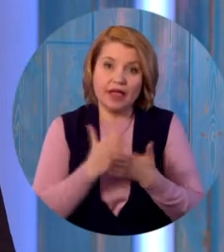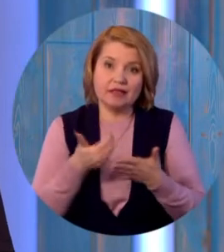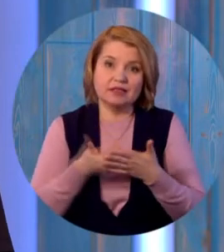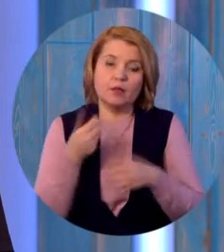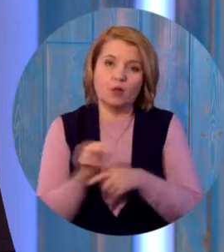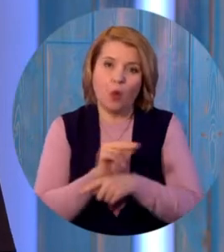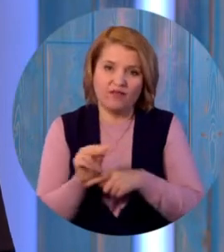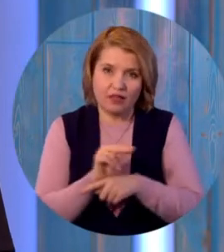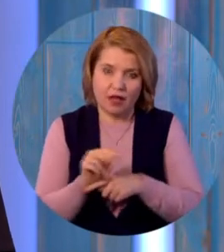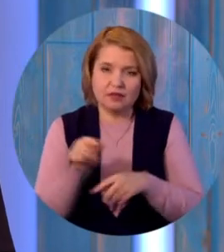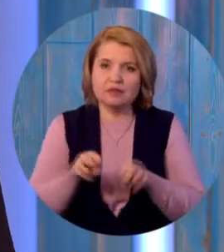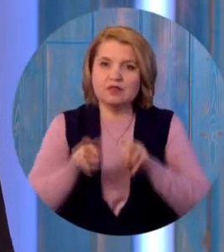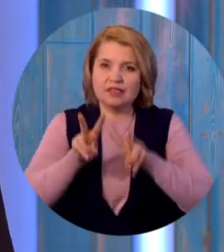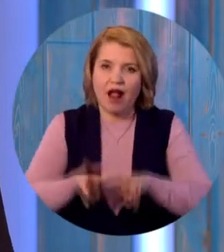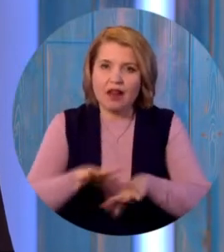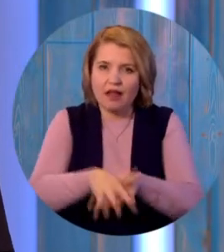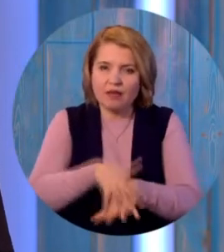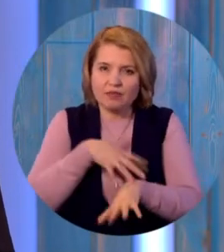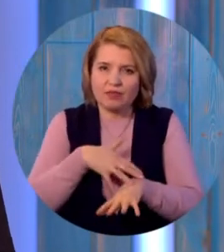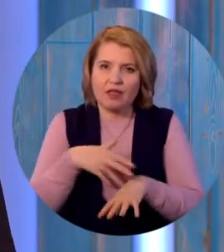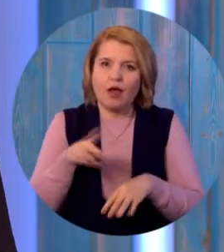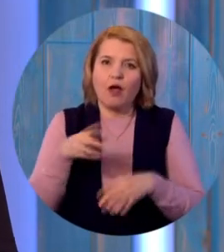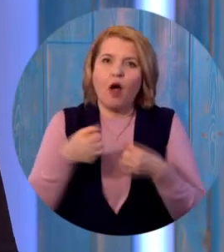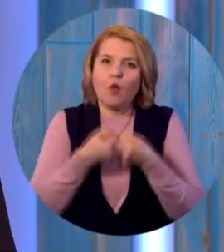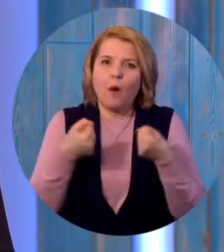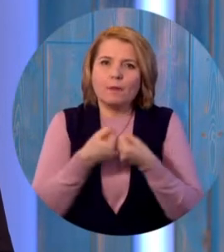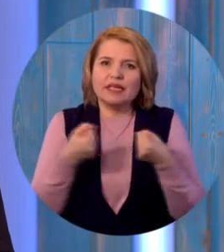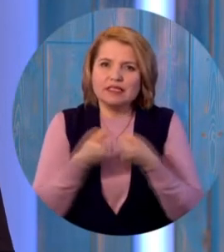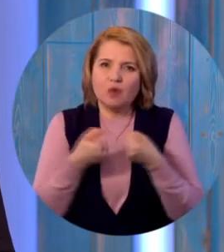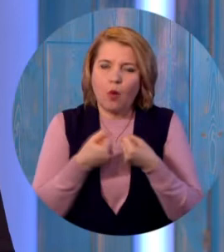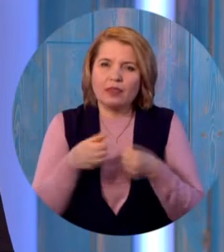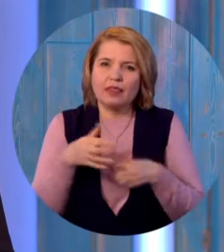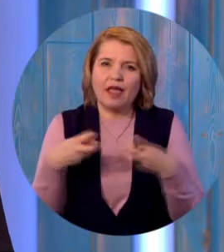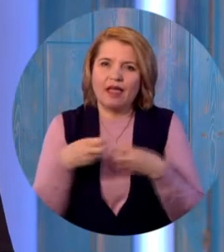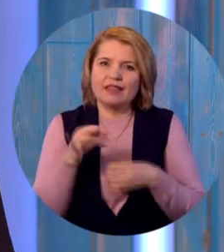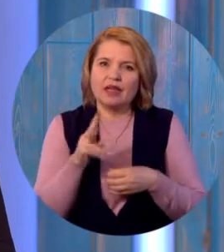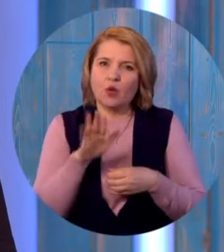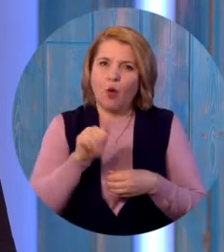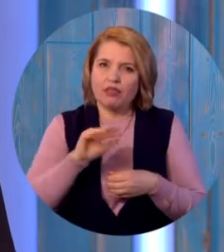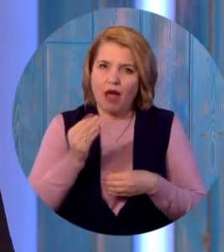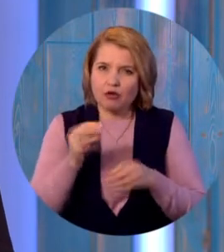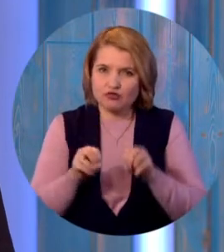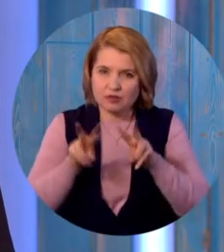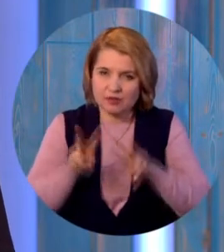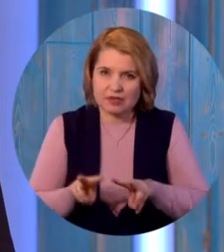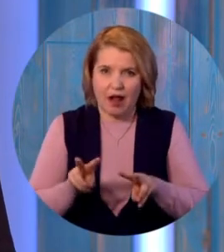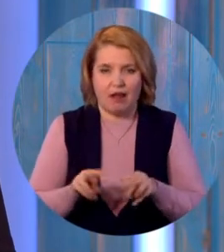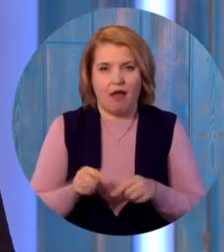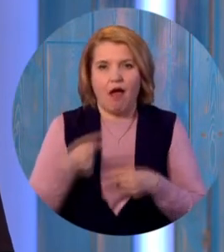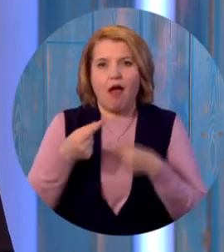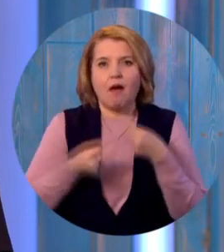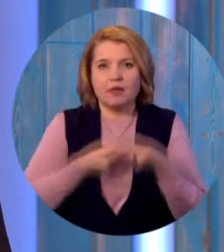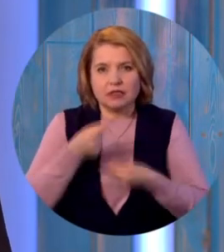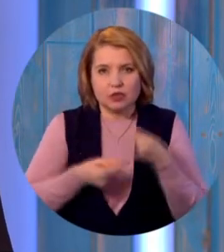как компрессионный трикотаж, именно профилактический, подвижный образ жизни, процедуры, направленные